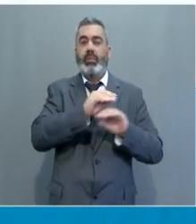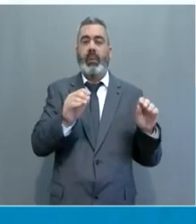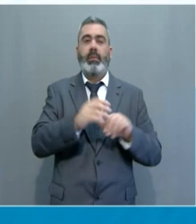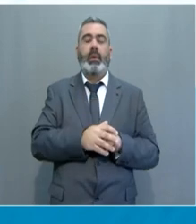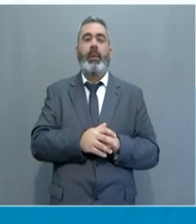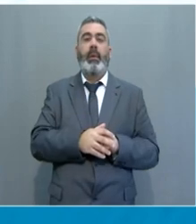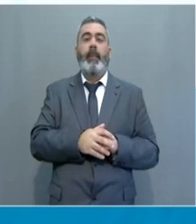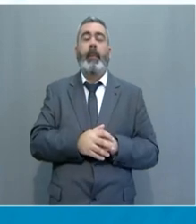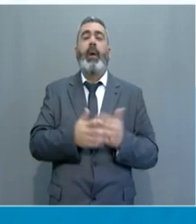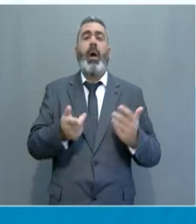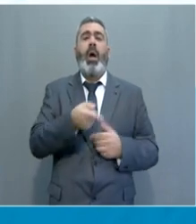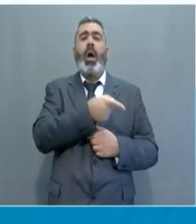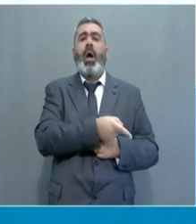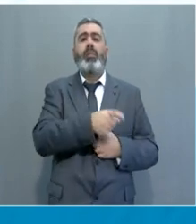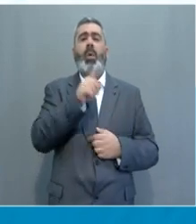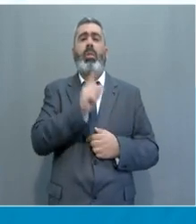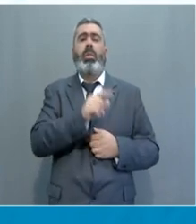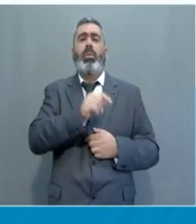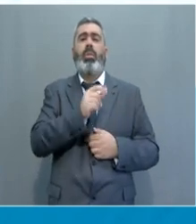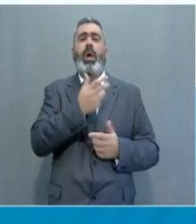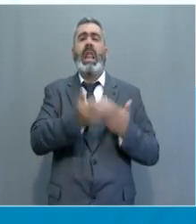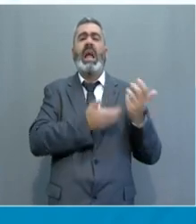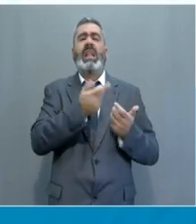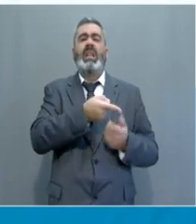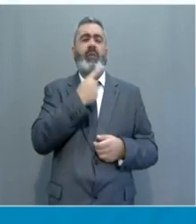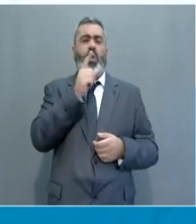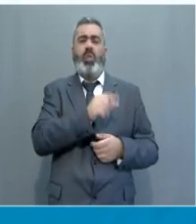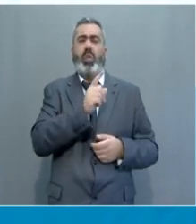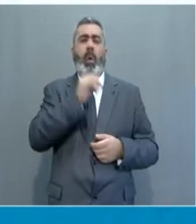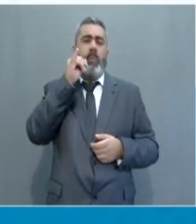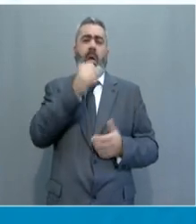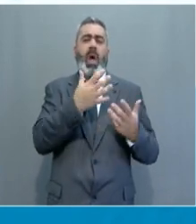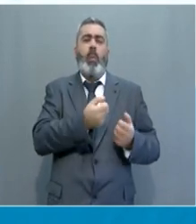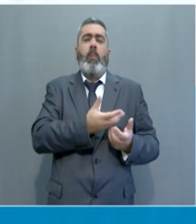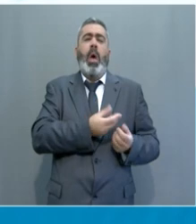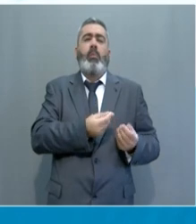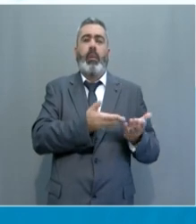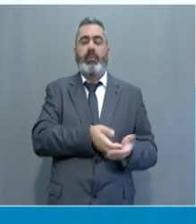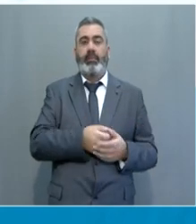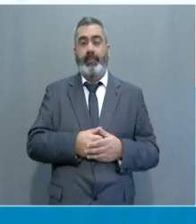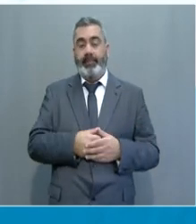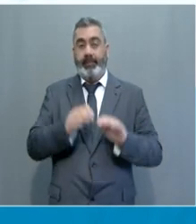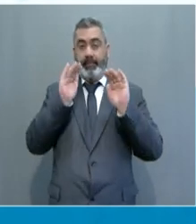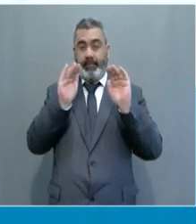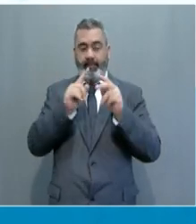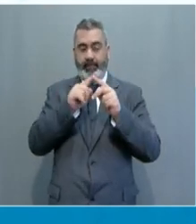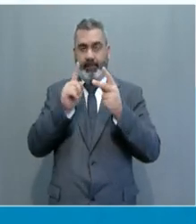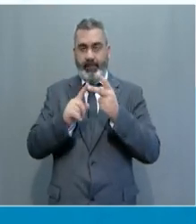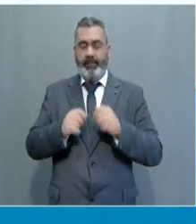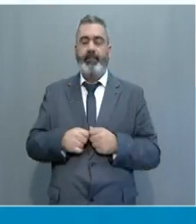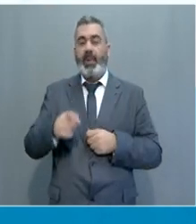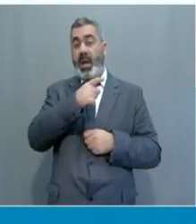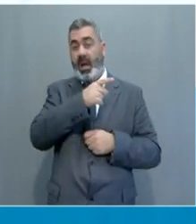διαθέσιμου φτηνού, εντός εισαγωγικών, Λιγνίτη. Νομίζω ότι ξέρετε πολύ καλύτερα από μένα